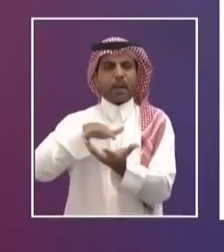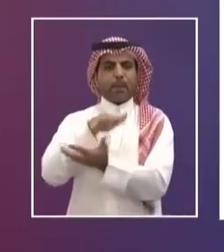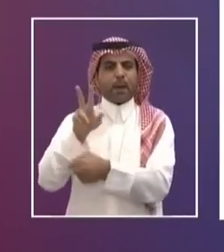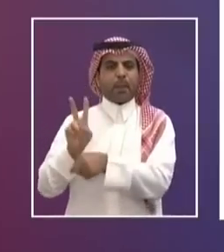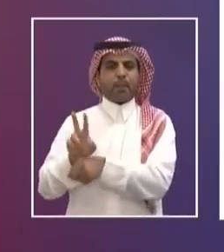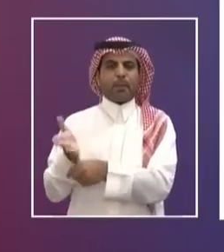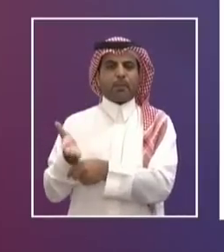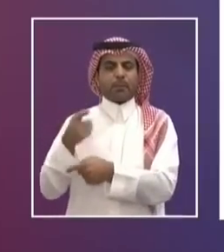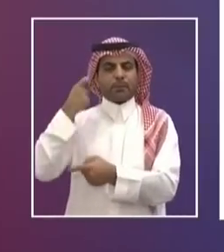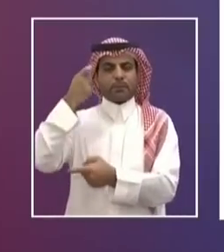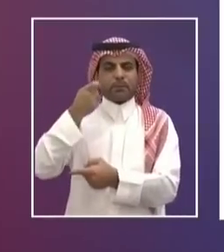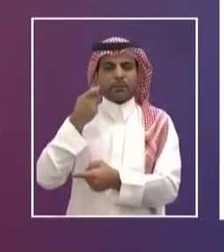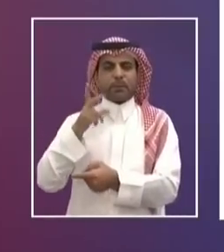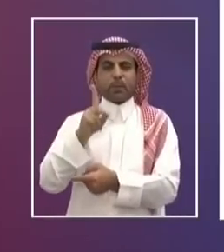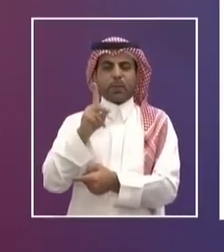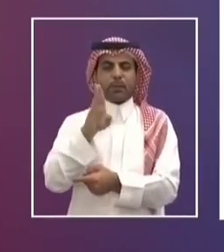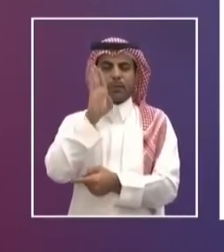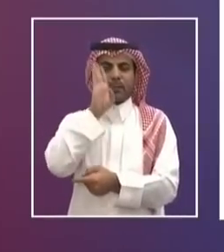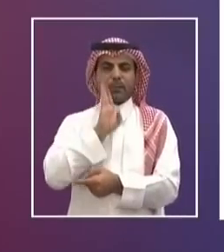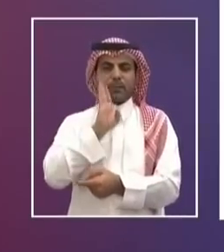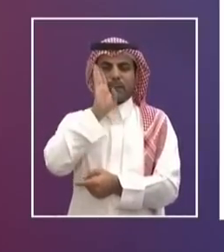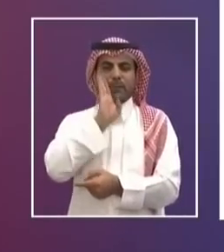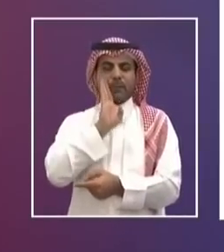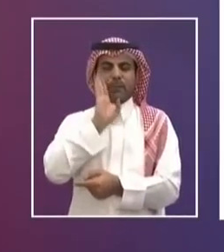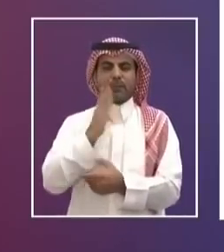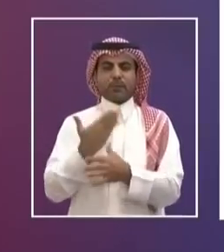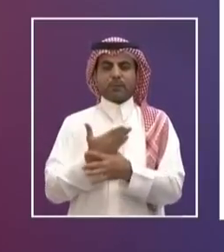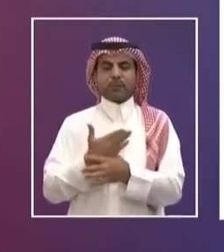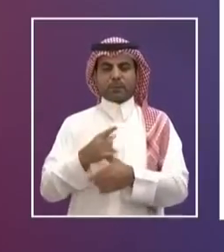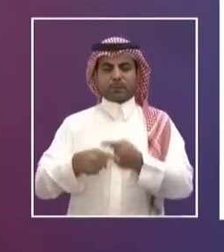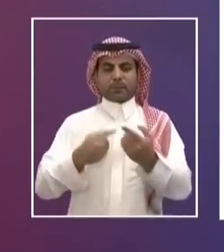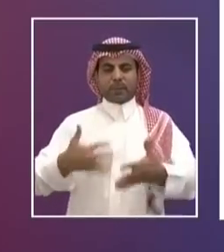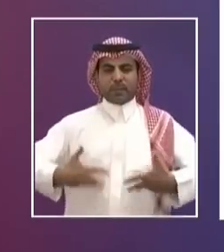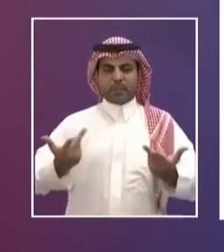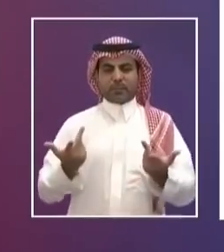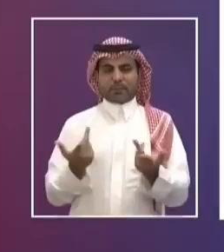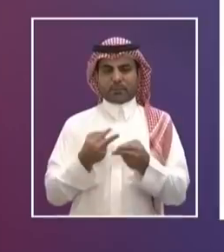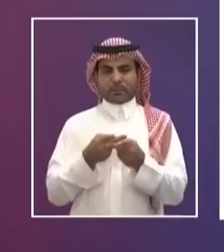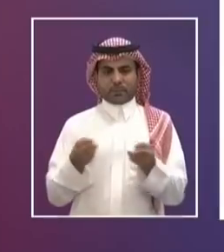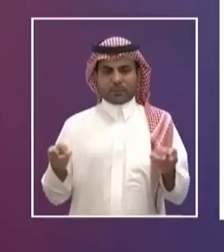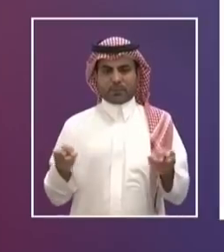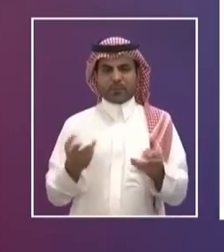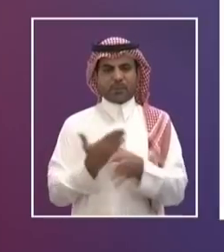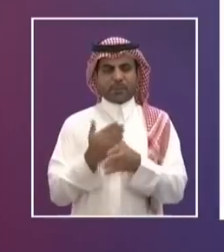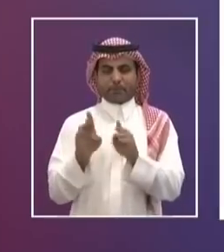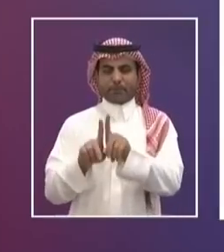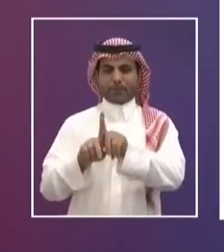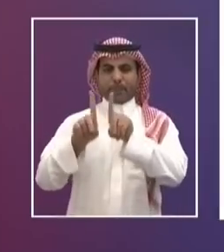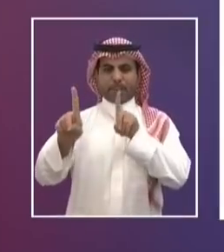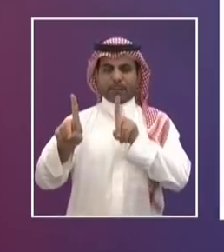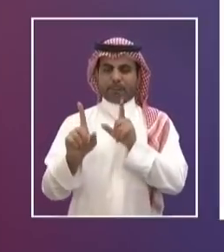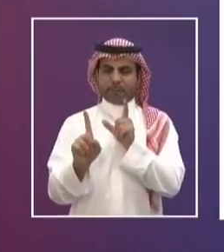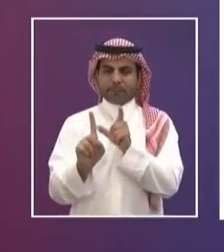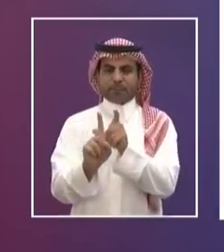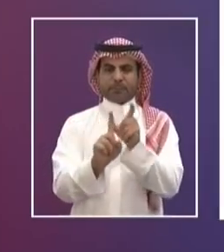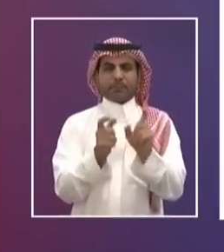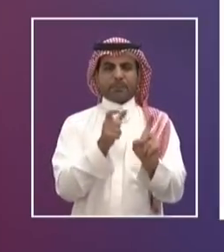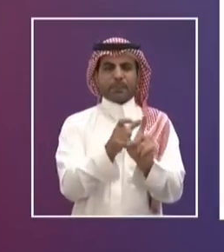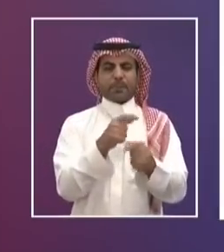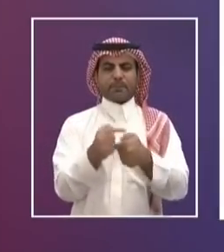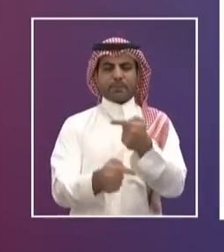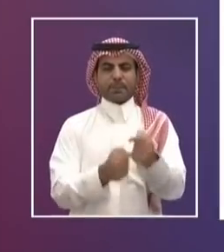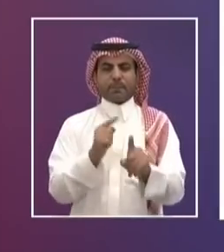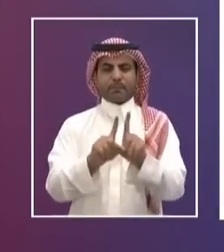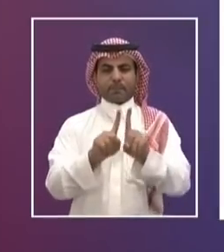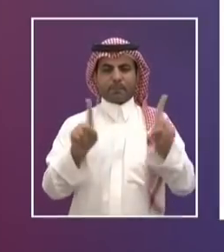الروتين، عمل الروتين لهم بقدر المستطاع، والأنشطة، عدم البعد عنهم وفصلهم